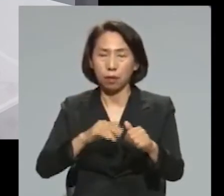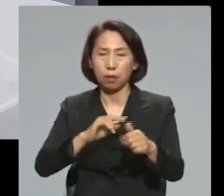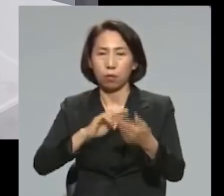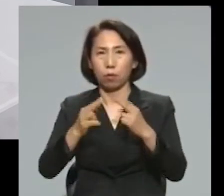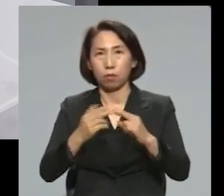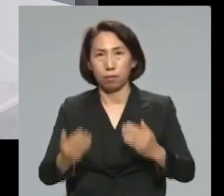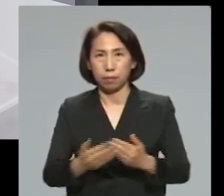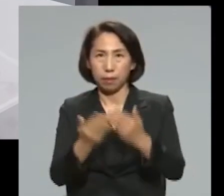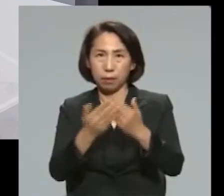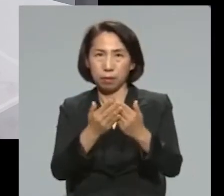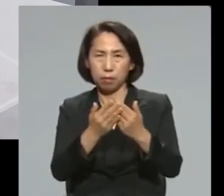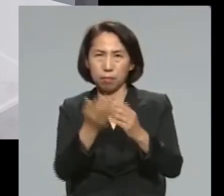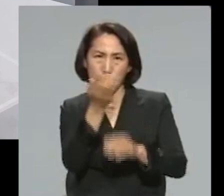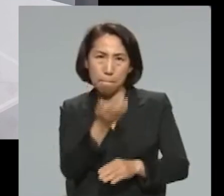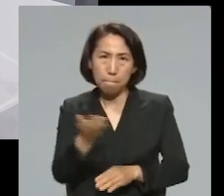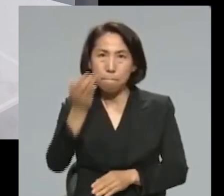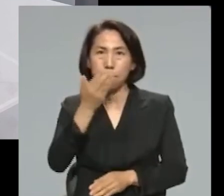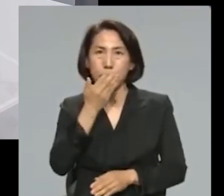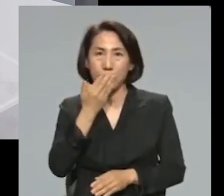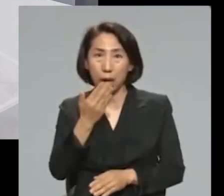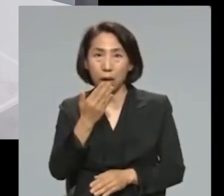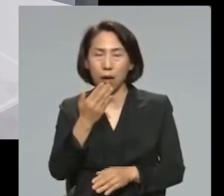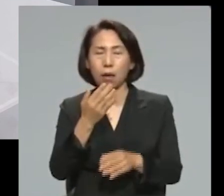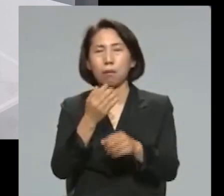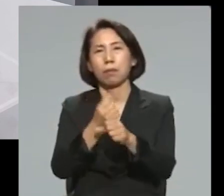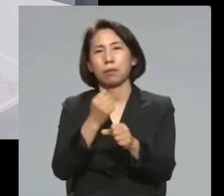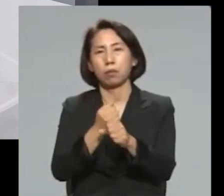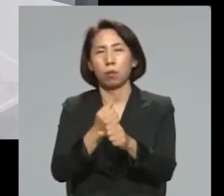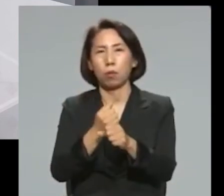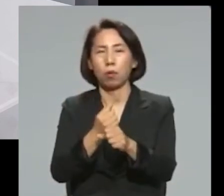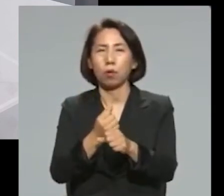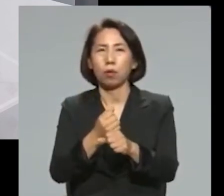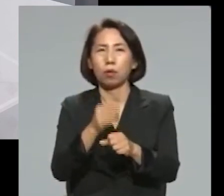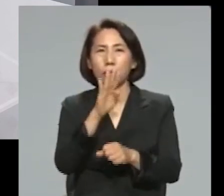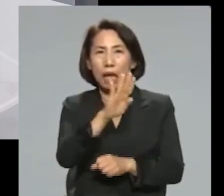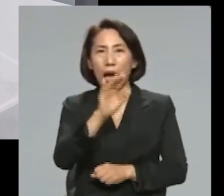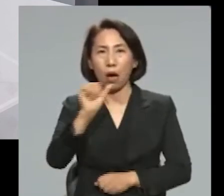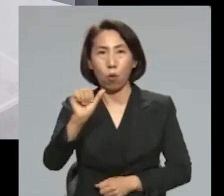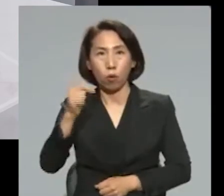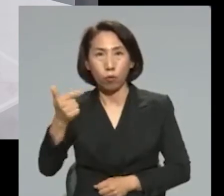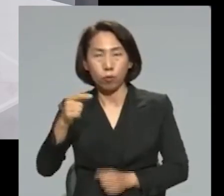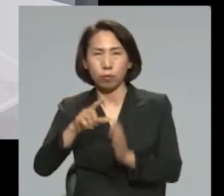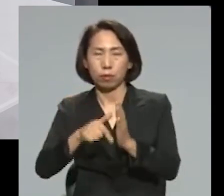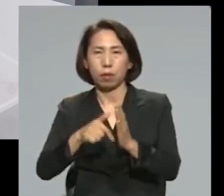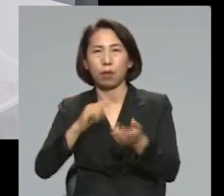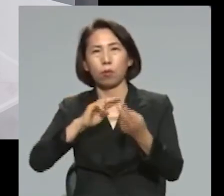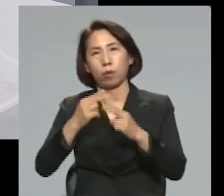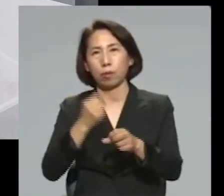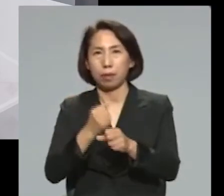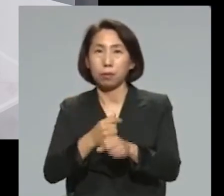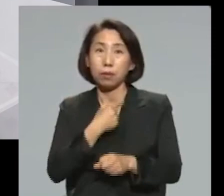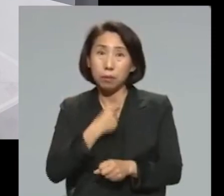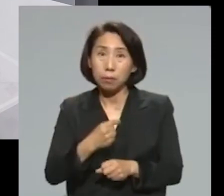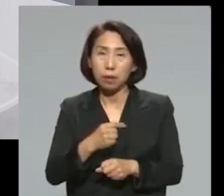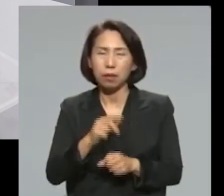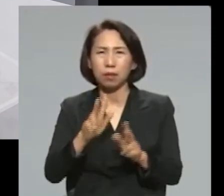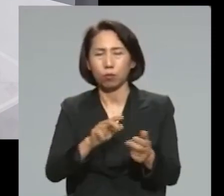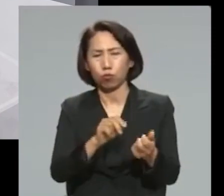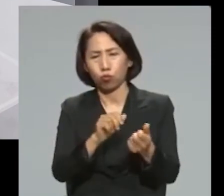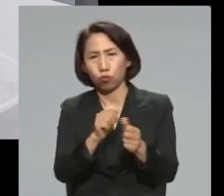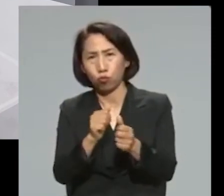발전에 제도약의 기틀을 만들어 456 시대의 고령을 만들겠습니다. 소멸해 간다는